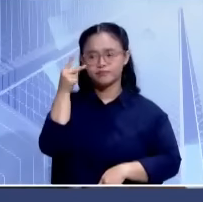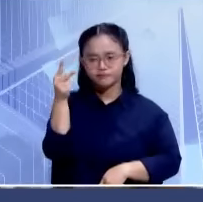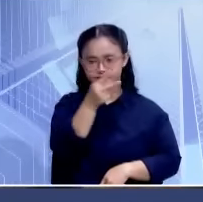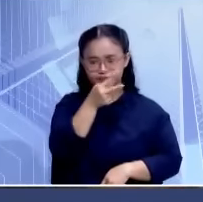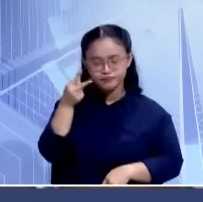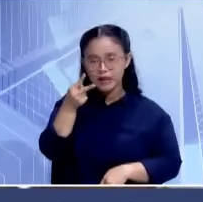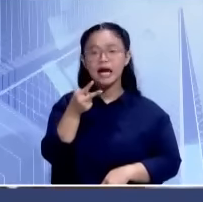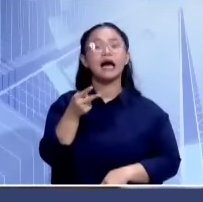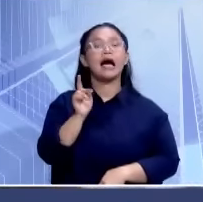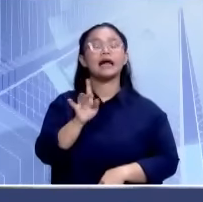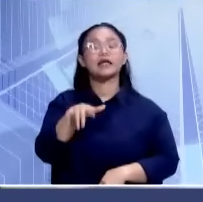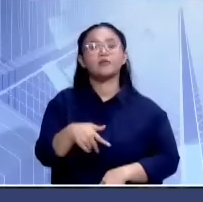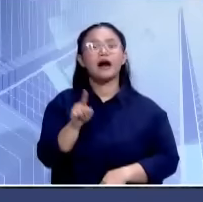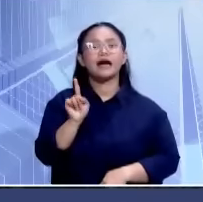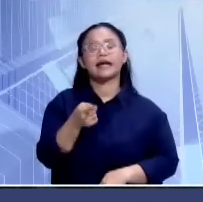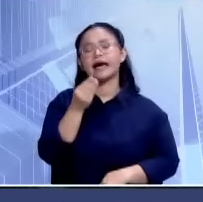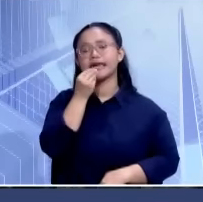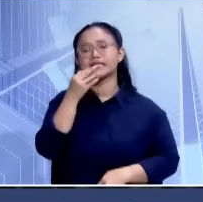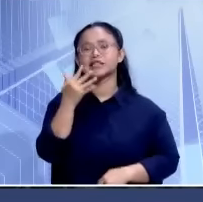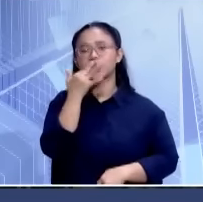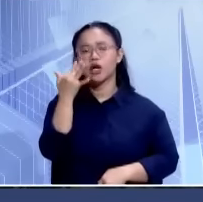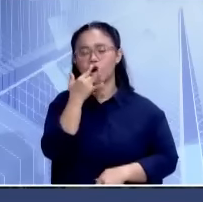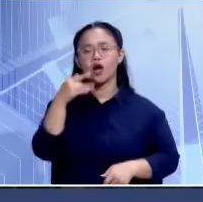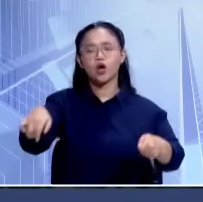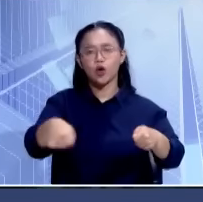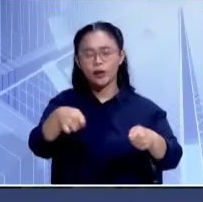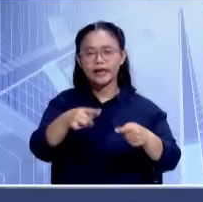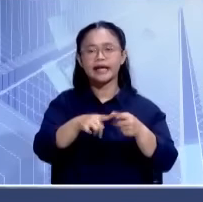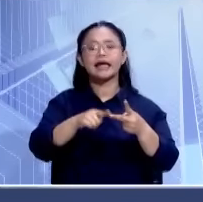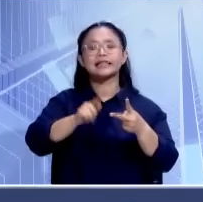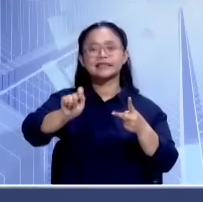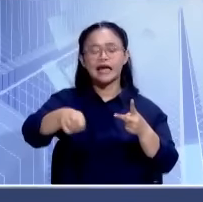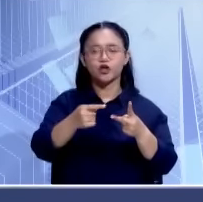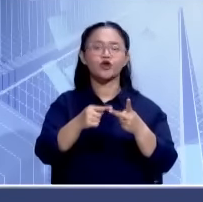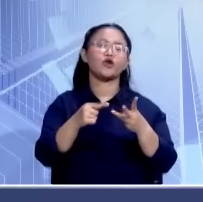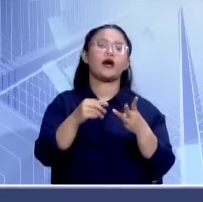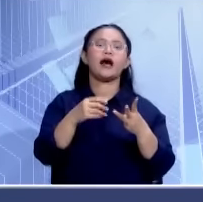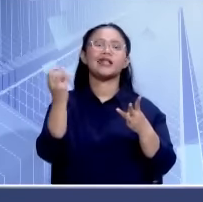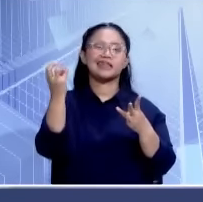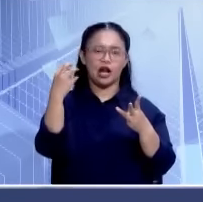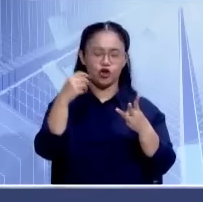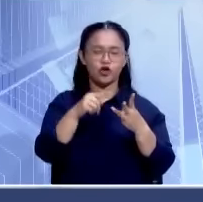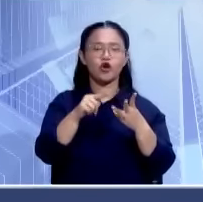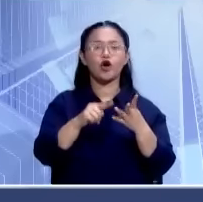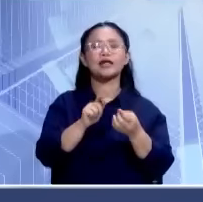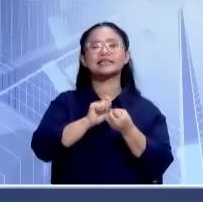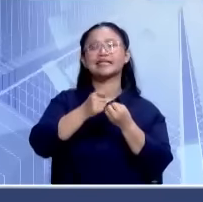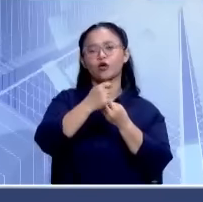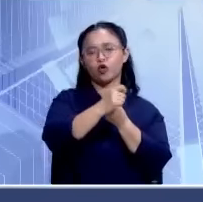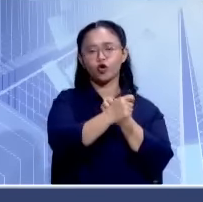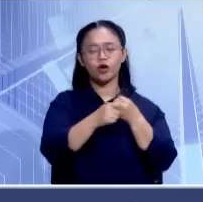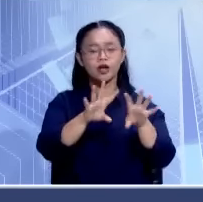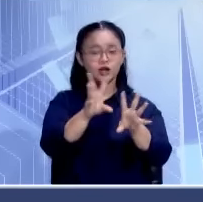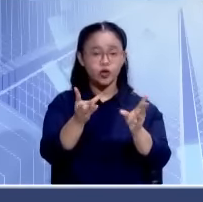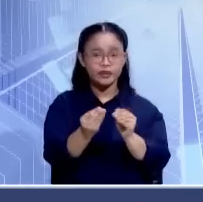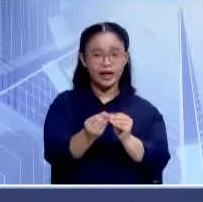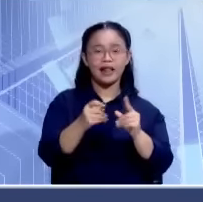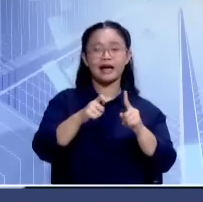gratis yang dibagikan terdiri dari nasi goreng, sayur, ayam goreng, telur dadar, ketimun, dan buah jeruk dengan total kalori